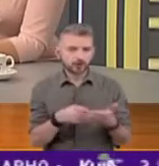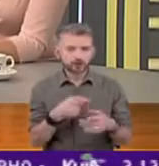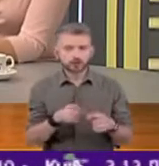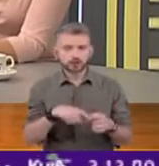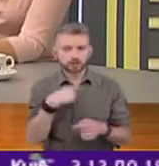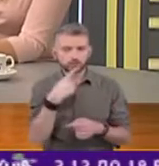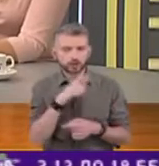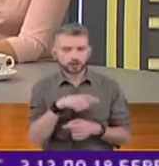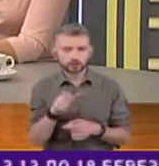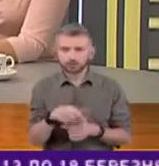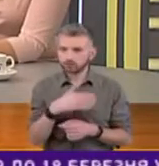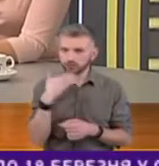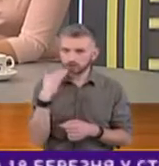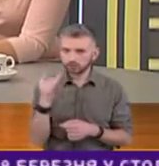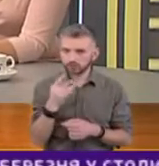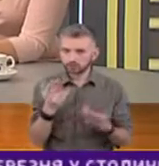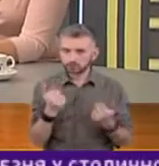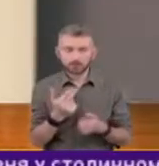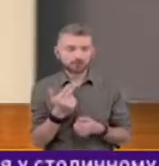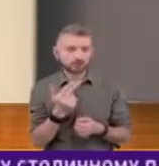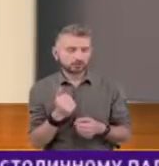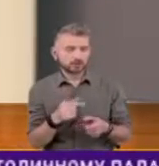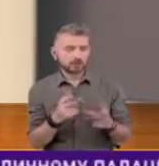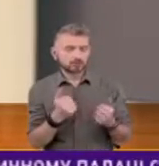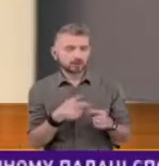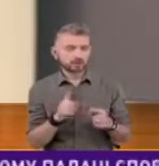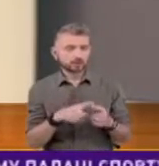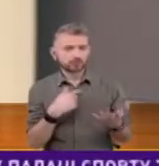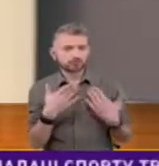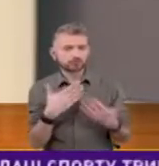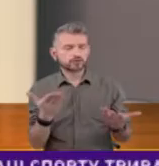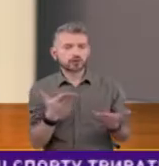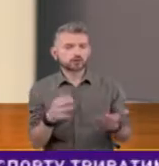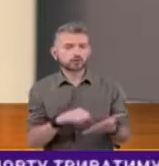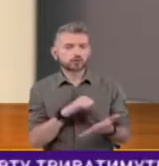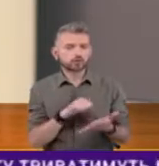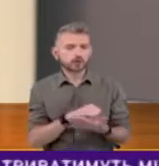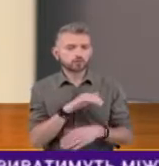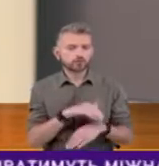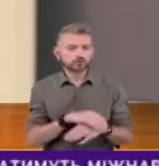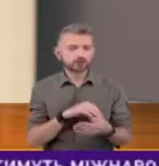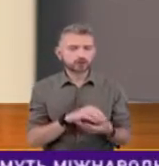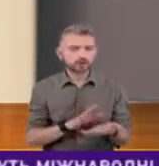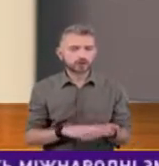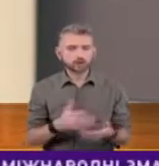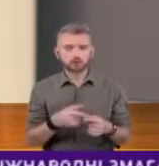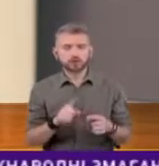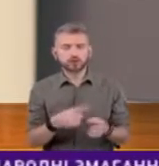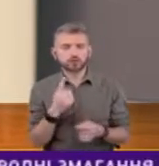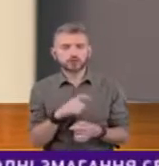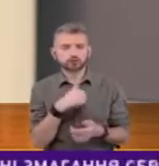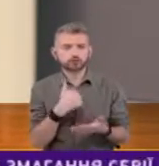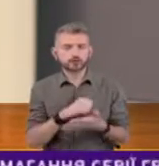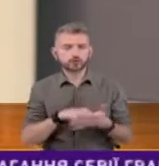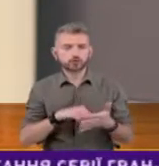люди. Тобто вони неодноразові, їх багато? Так, звичайно. І особливо це стосується, який саме документ посвідчує реєстрацію. Тобто це одна з основних